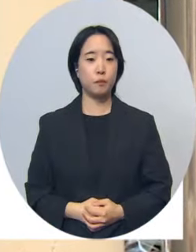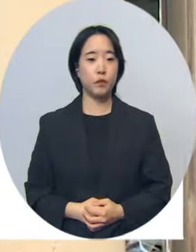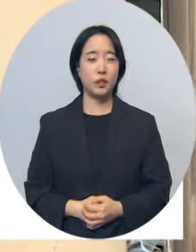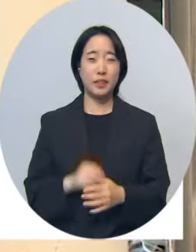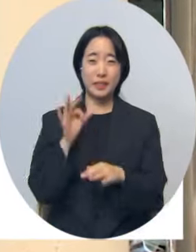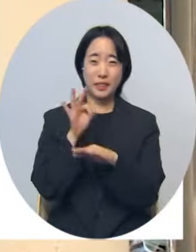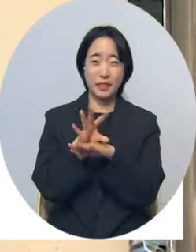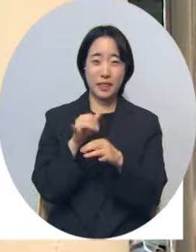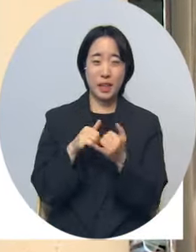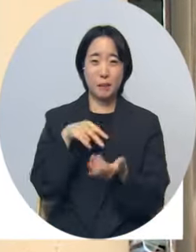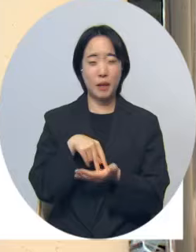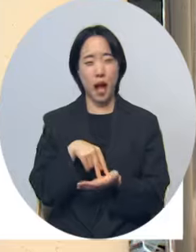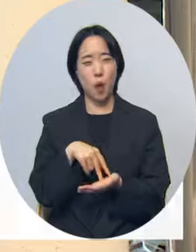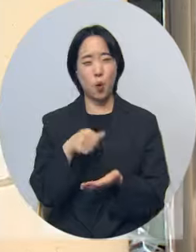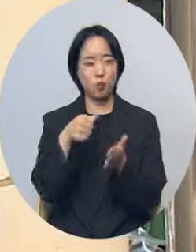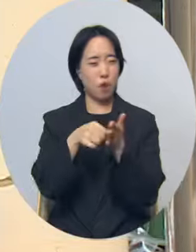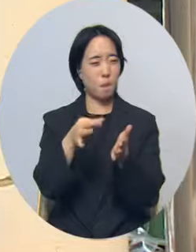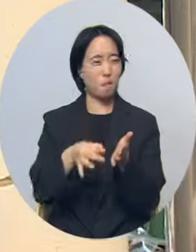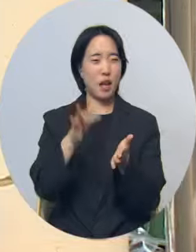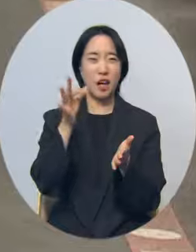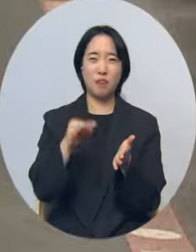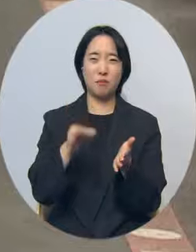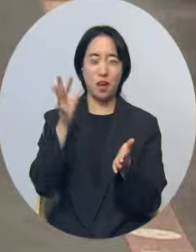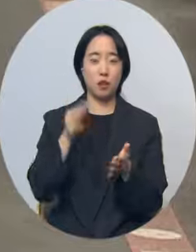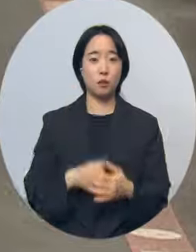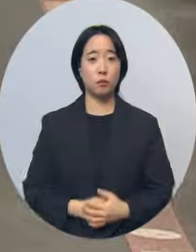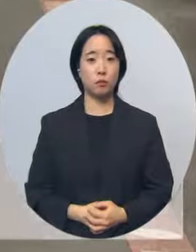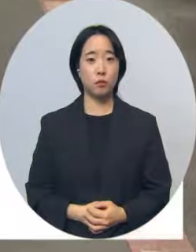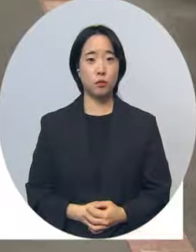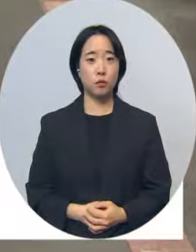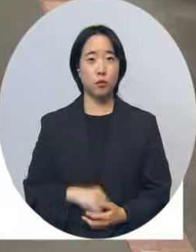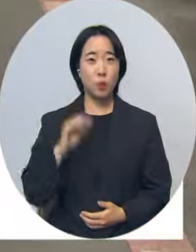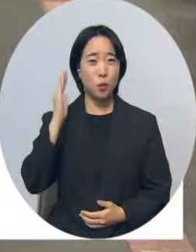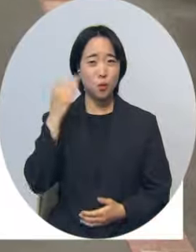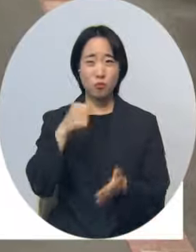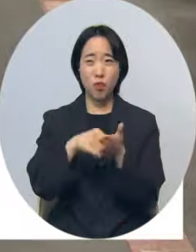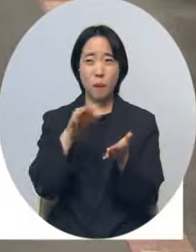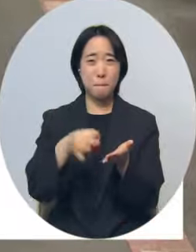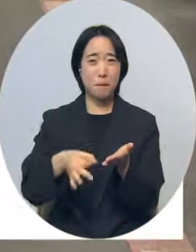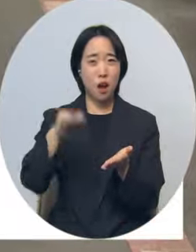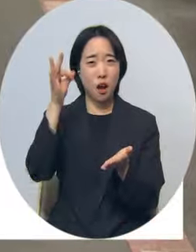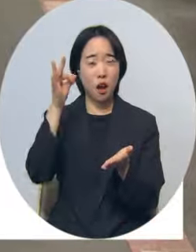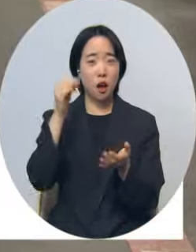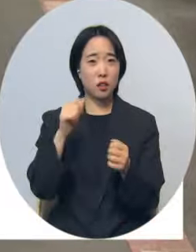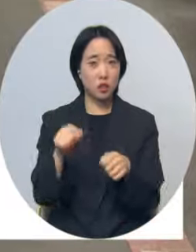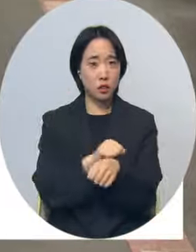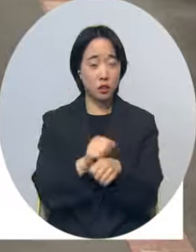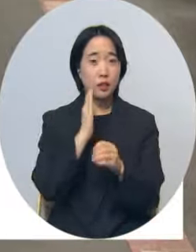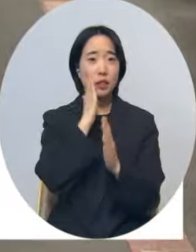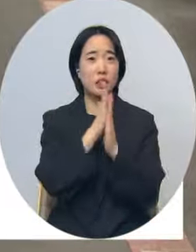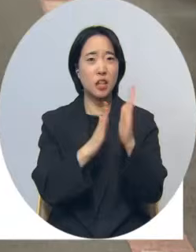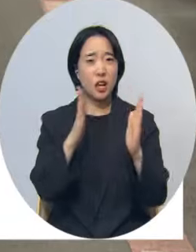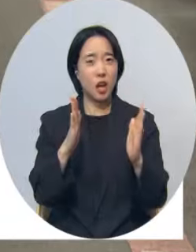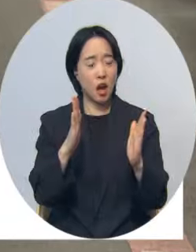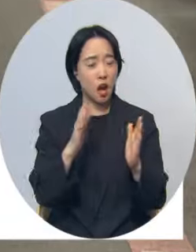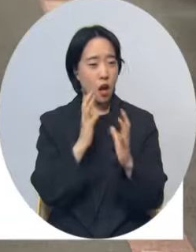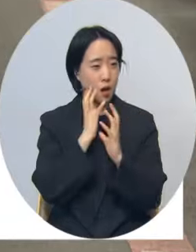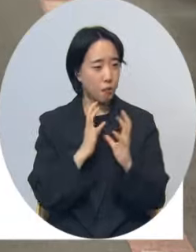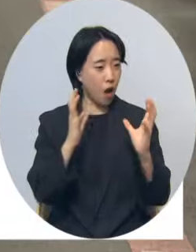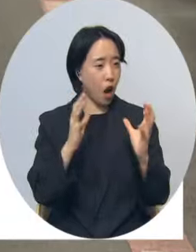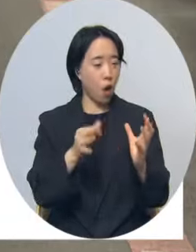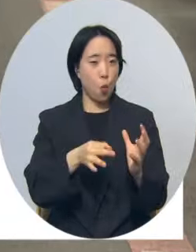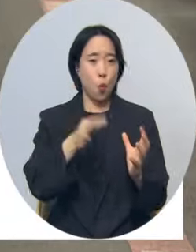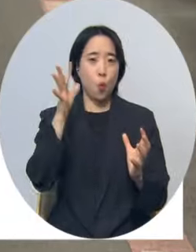좀 안정되면 좋겠다는 생각이 드네요. 물가가 너무 많이 올라서 특히 야채값이나 그런 게 올라가지고